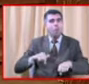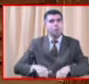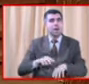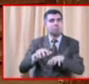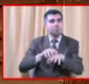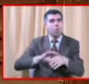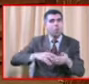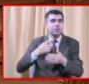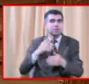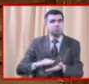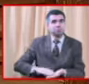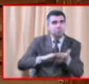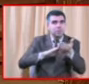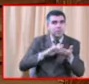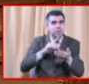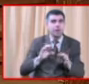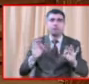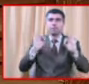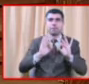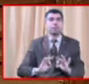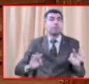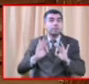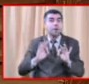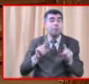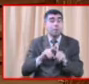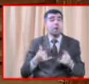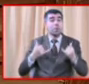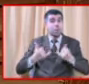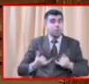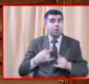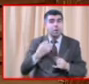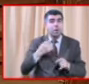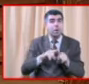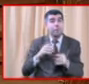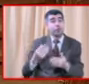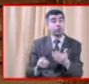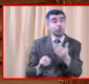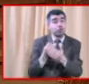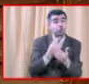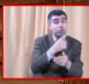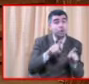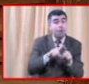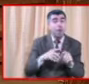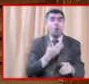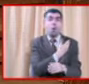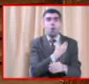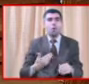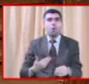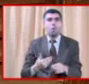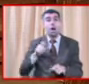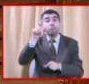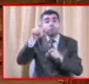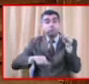يحضر السلامه. وجيتوا ثاني السيد الوزير اليوم كتقولوا لنا بانه الشتا غادي دير الحكومه هي اللي خصها تدير، ماشي المواطن هما